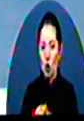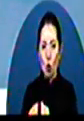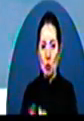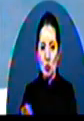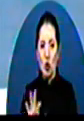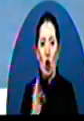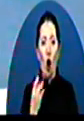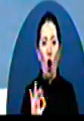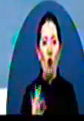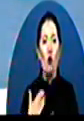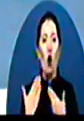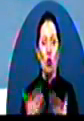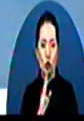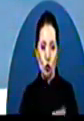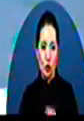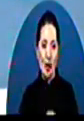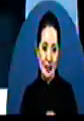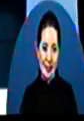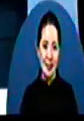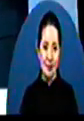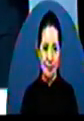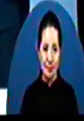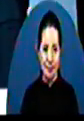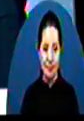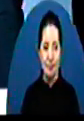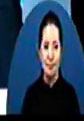төлөө ажиллаж байна.